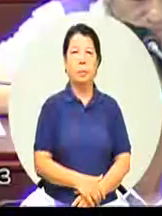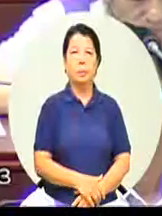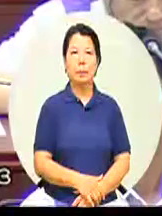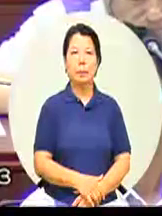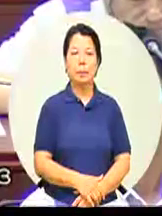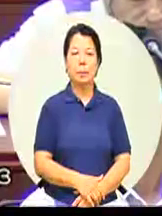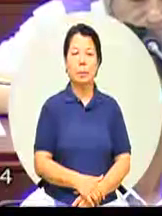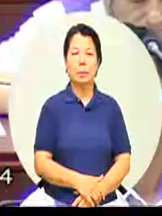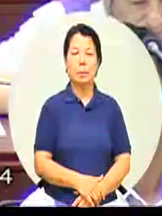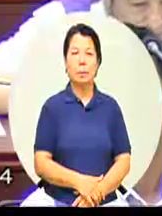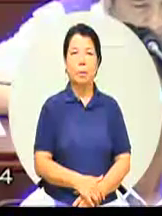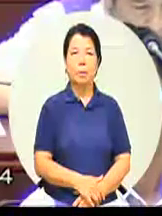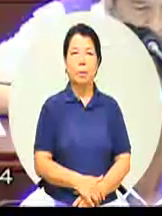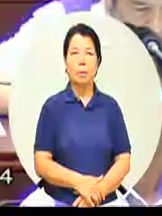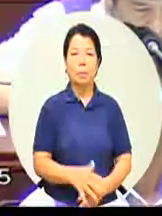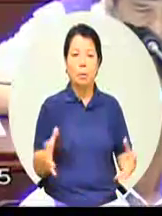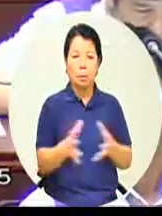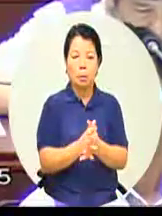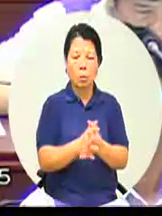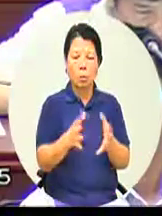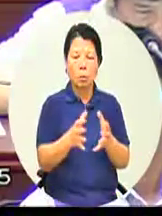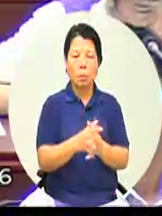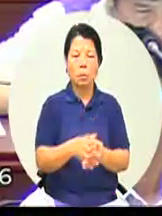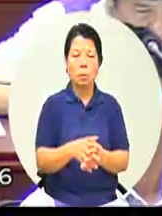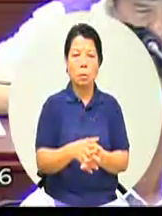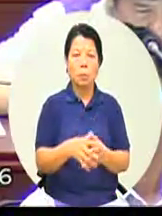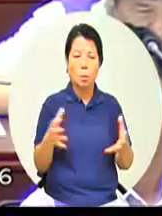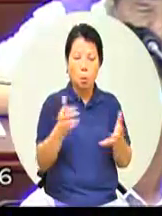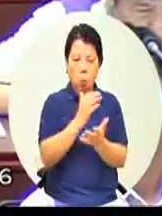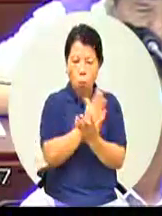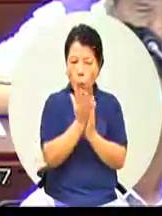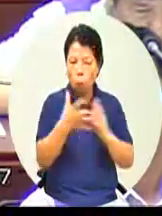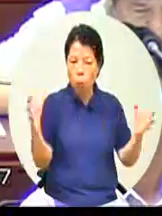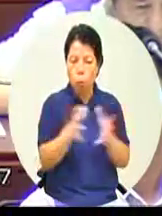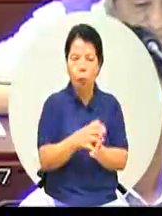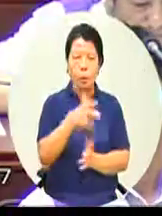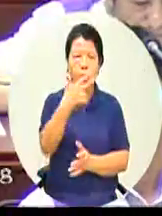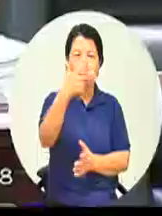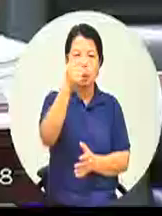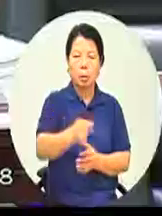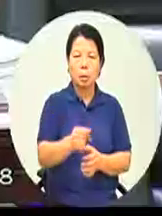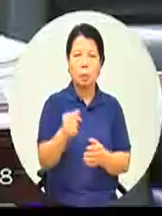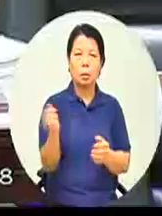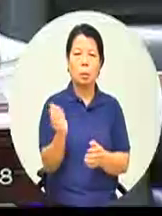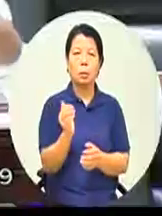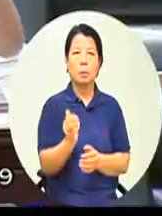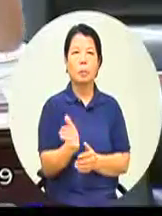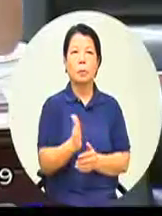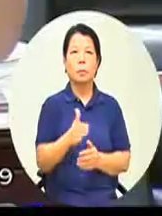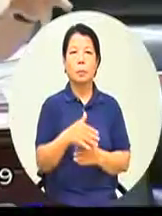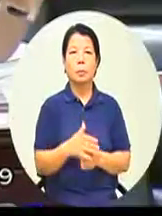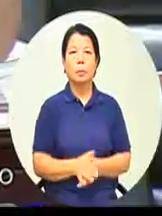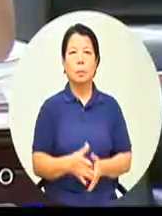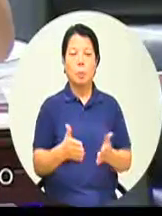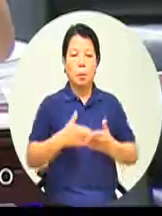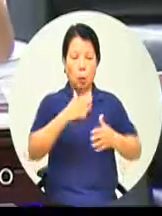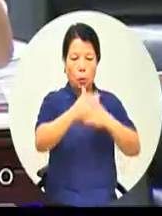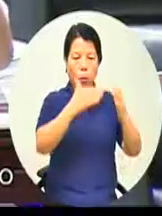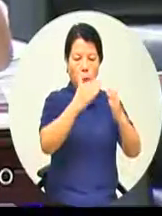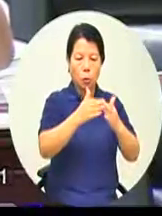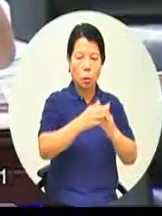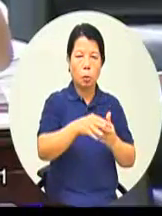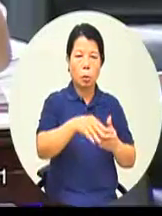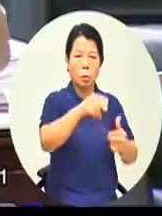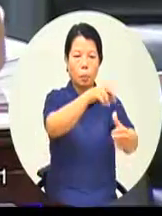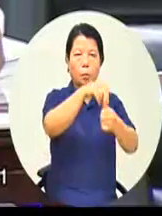总数的话会变成大概接近七亿。 我跟你讲啊，其实很多可以从学校里面调出